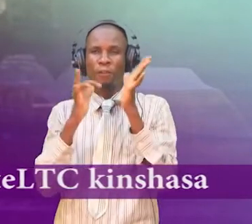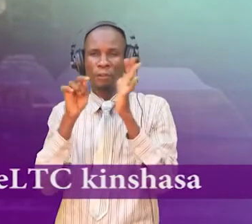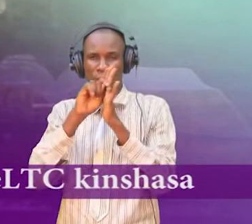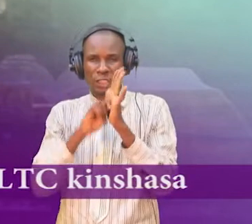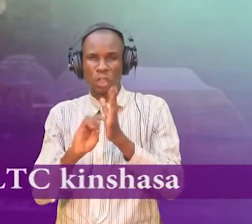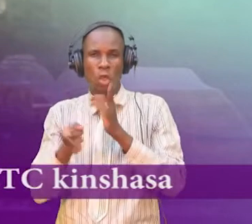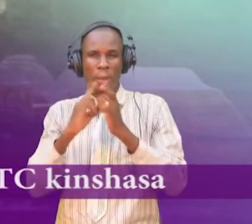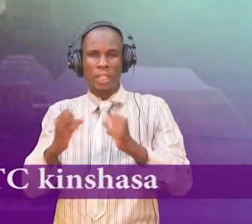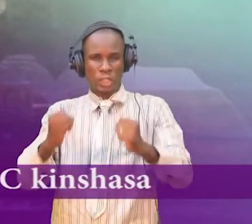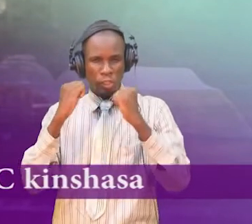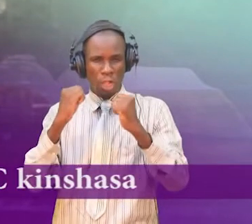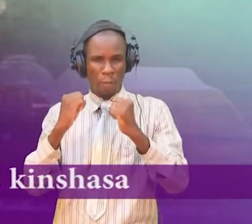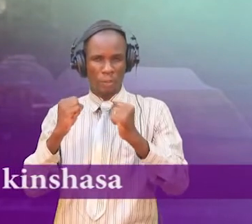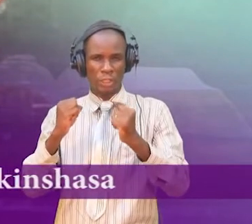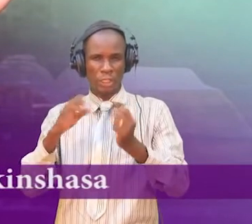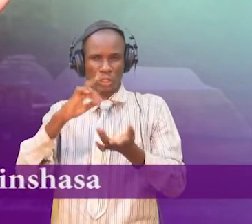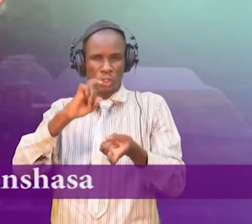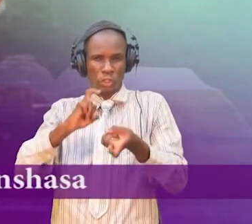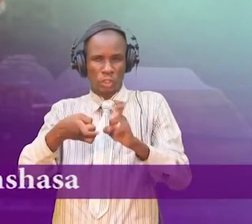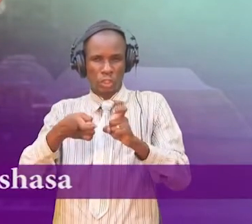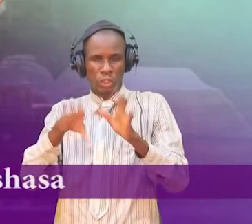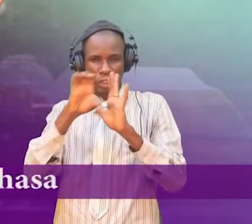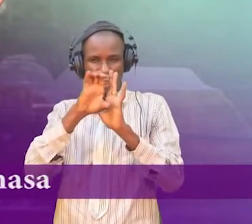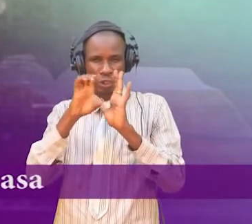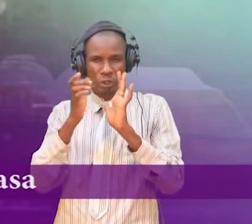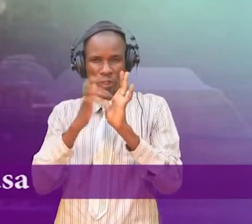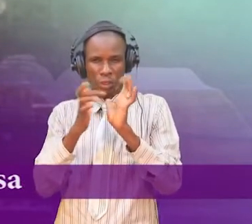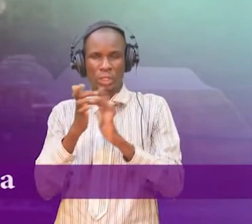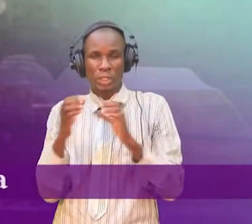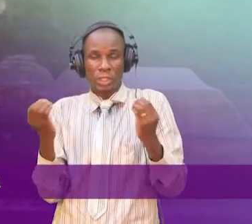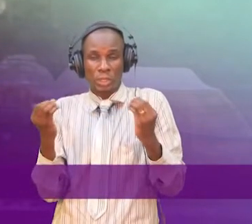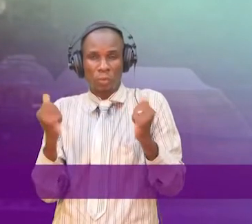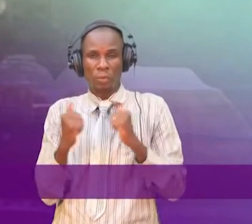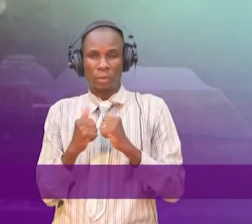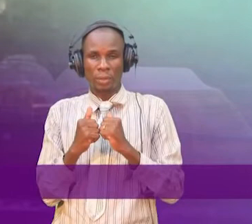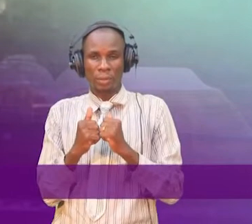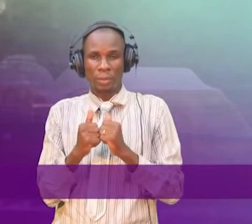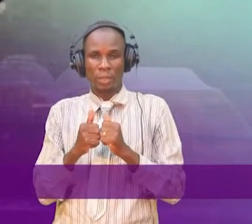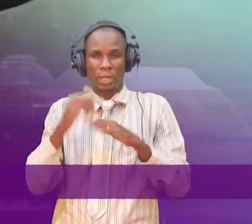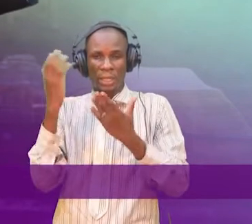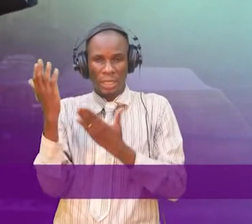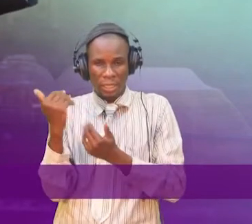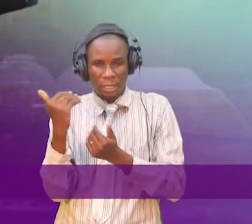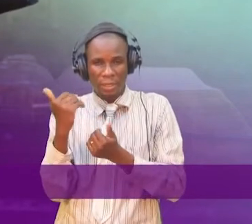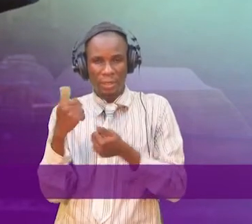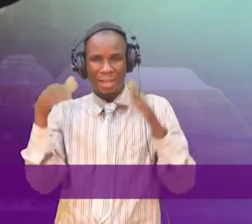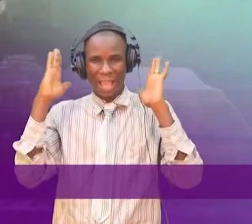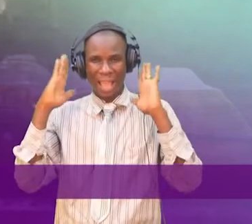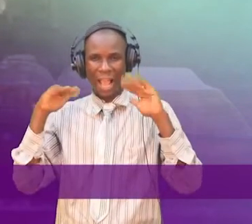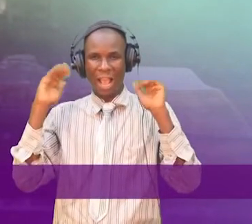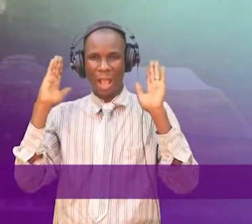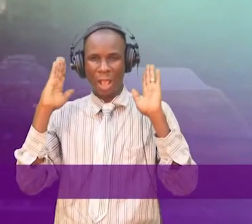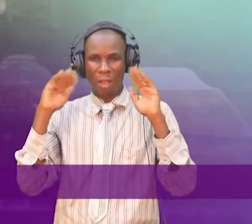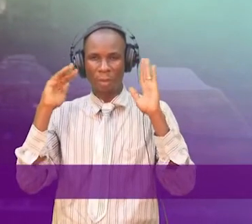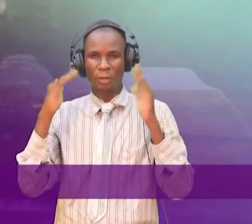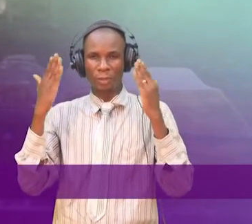makila na Yesu ezali kopetola biso na masumu nyonso. Mpe soki totubeli masumu na biso, ye azali moyenge bene mpe